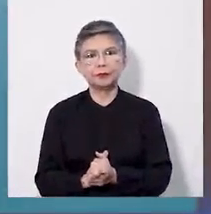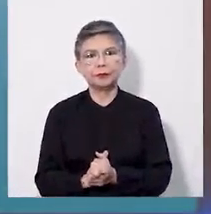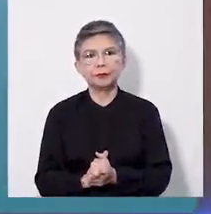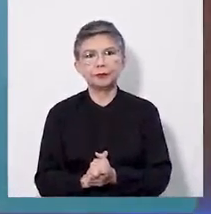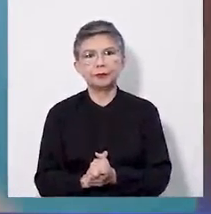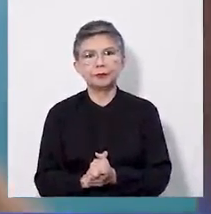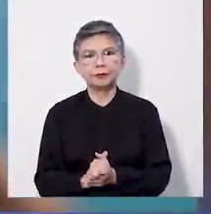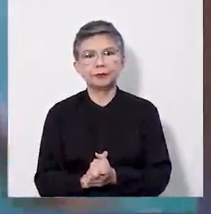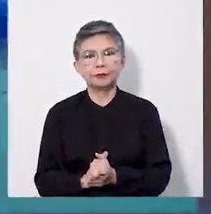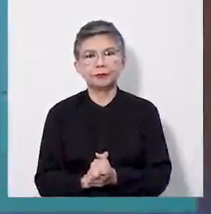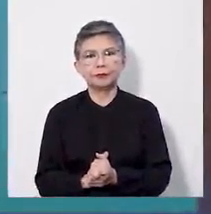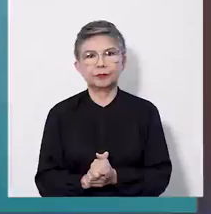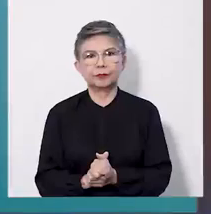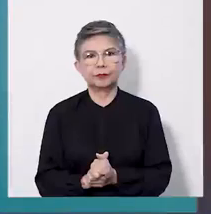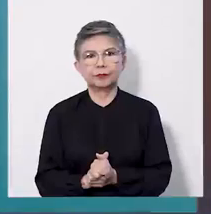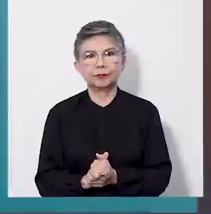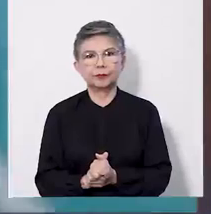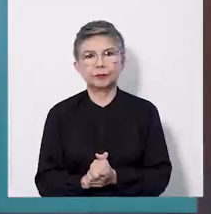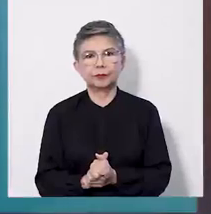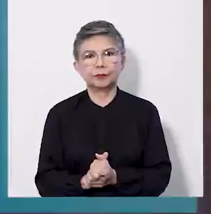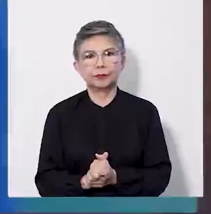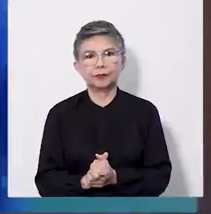4295 s108